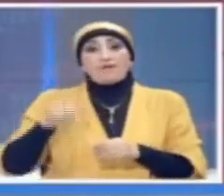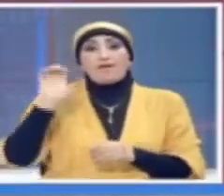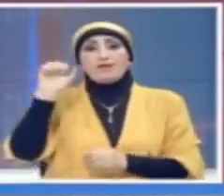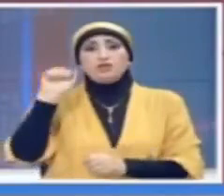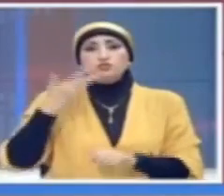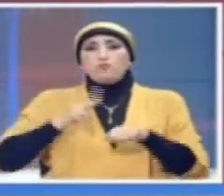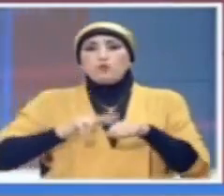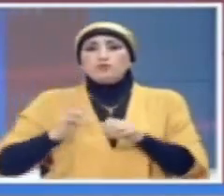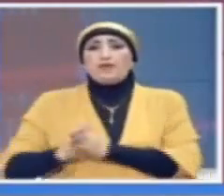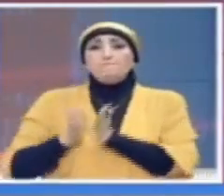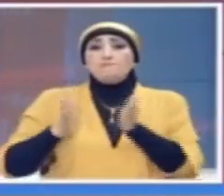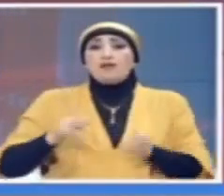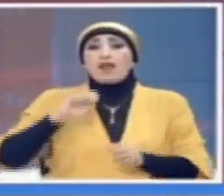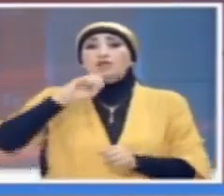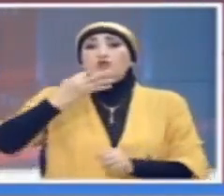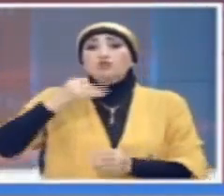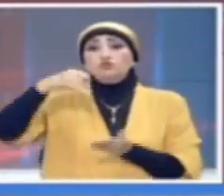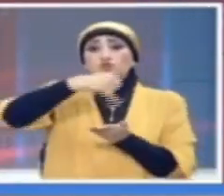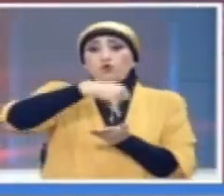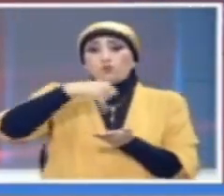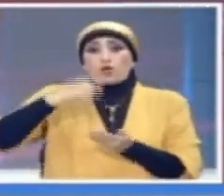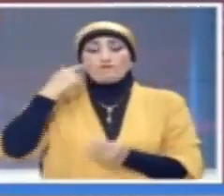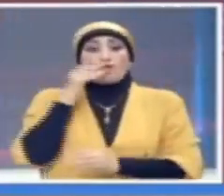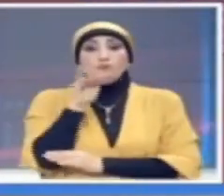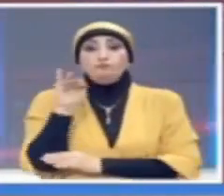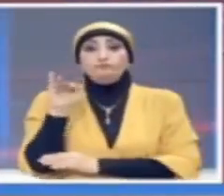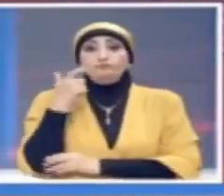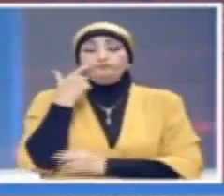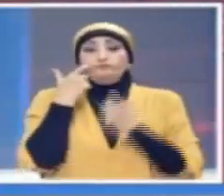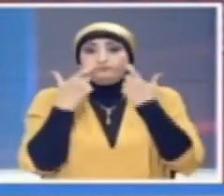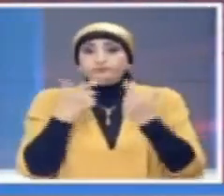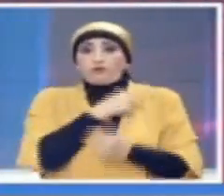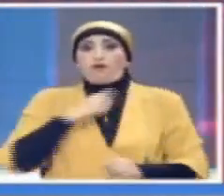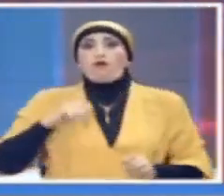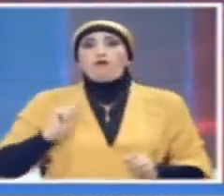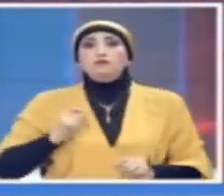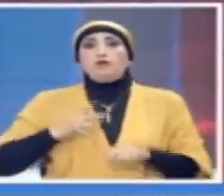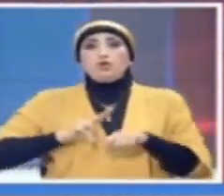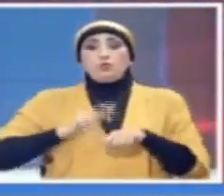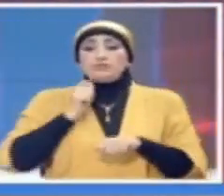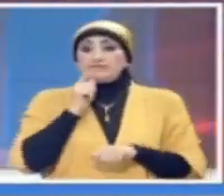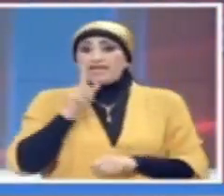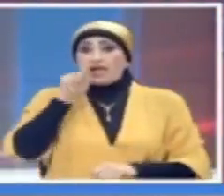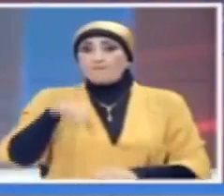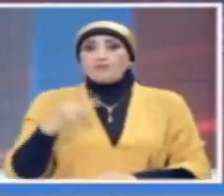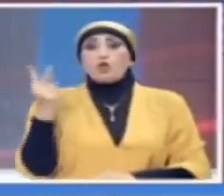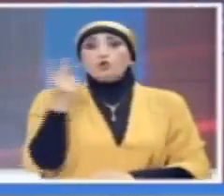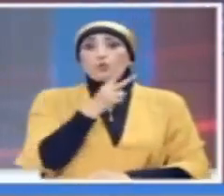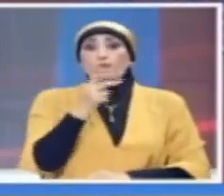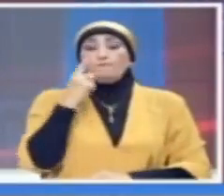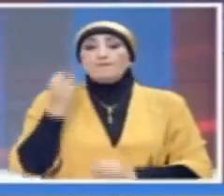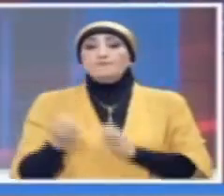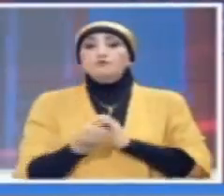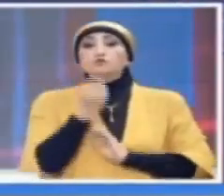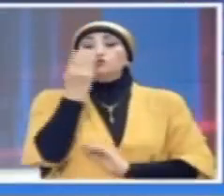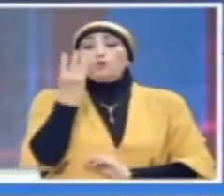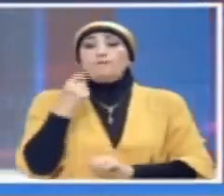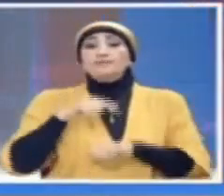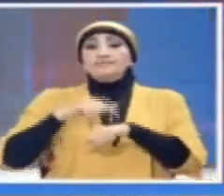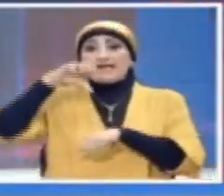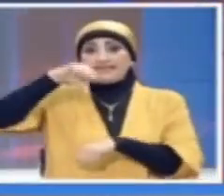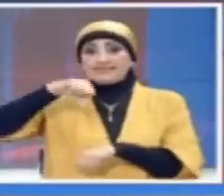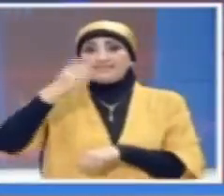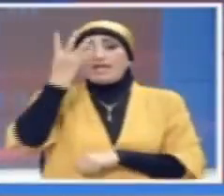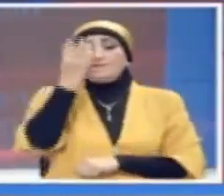الثانية في 13 محافظة وتحت إشراف قضائي كامل، وذلك على مدار يومين من 9